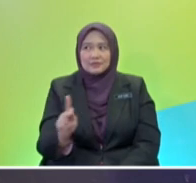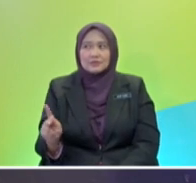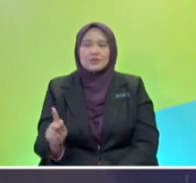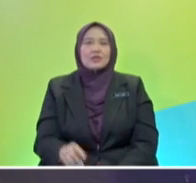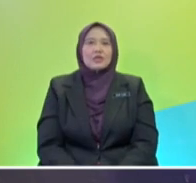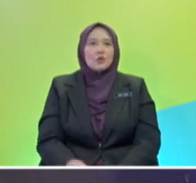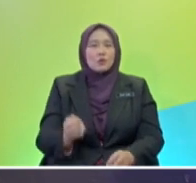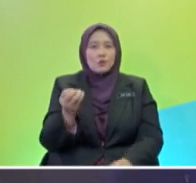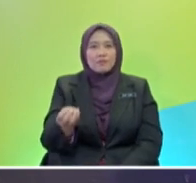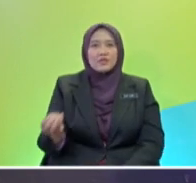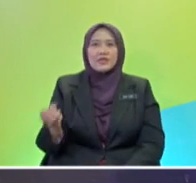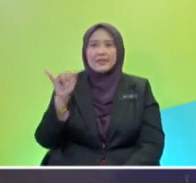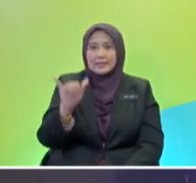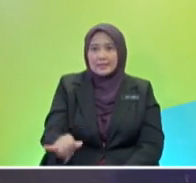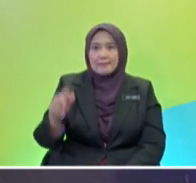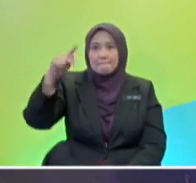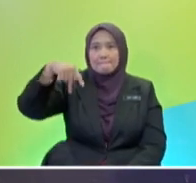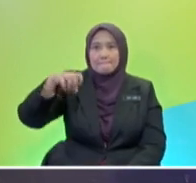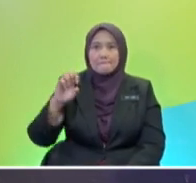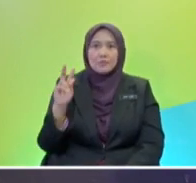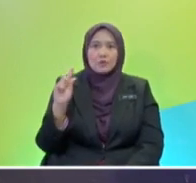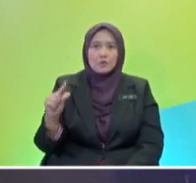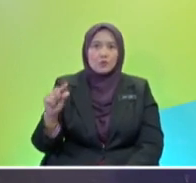bergerakkan objek yang bagus